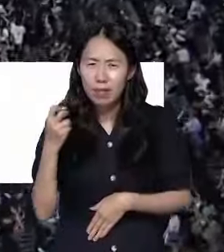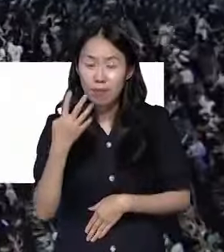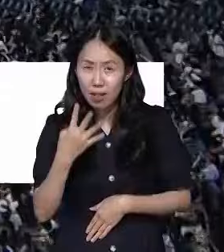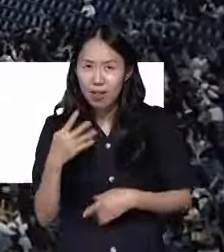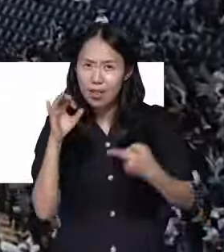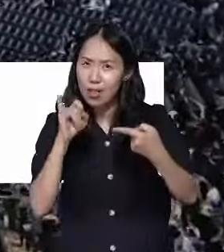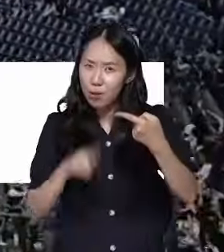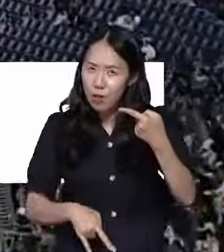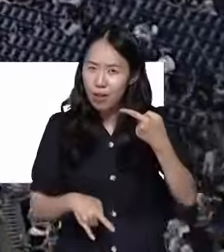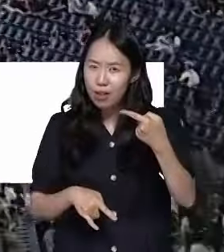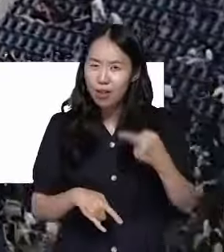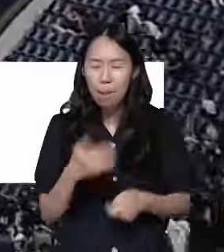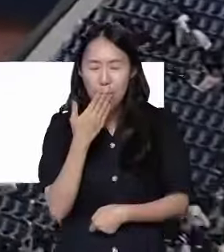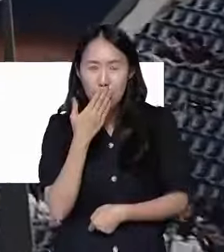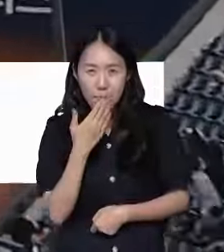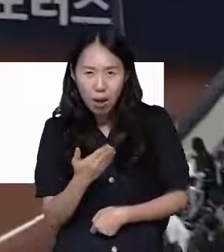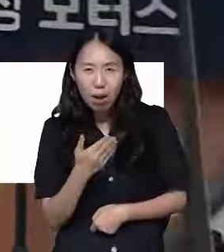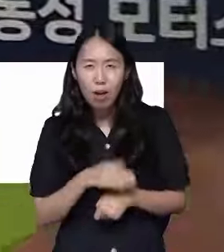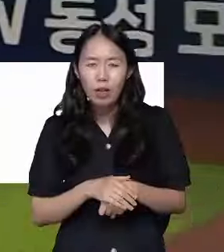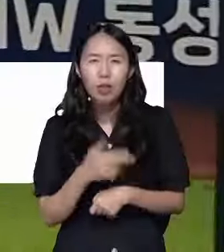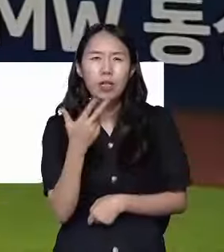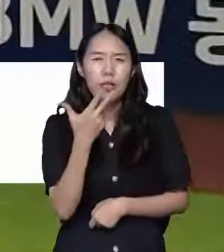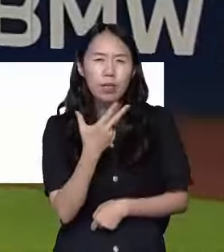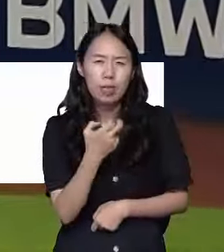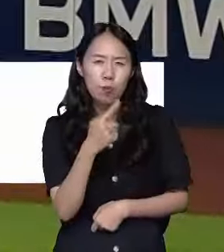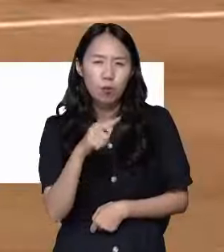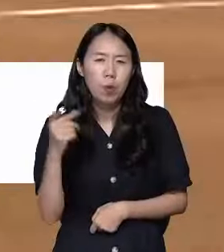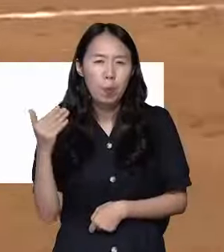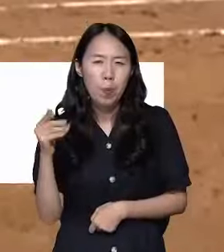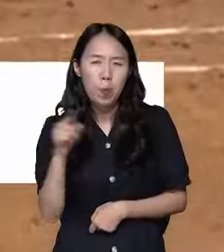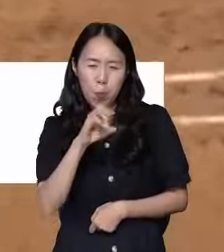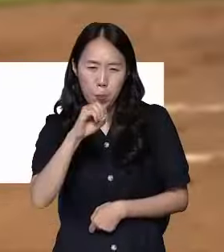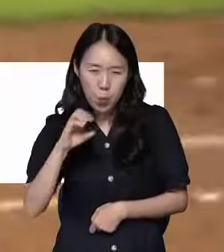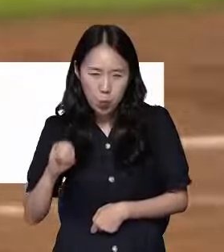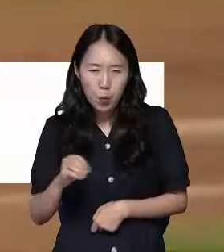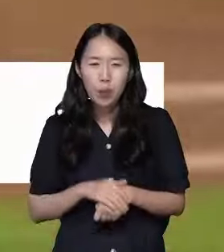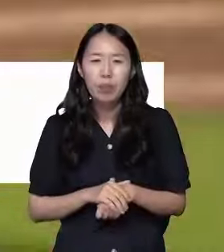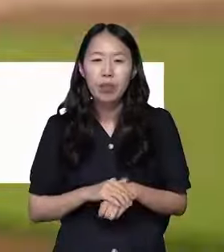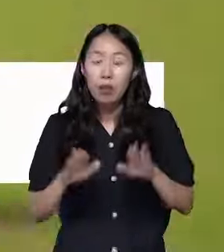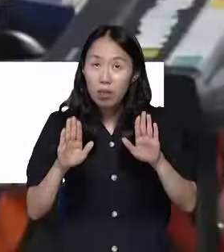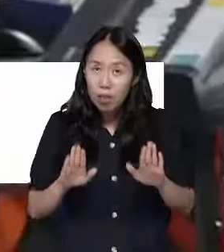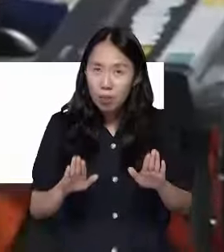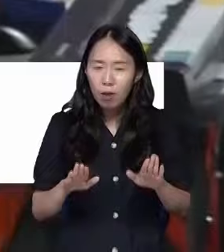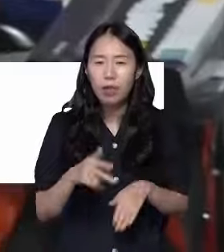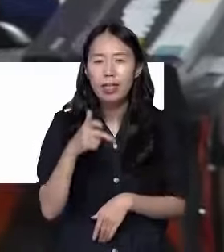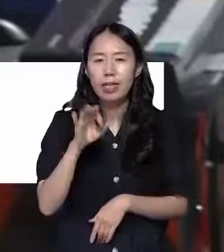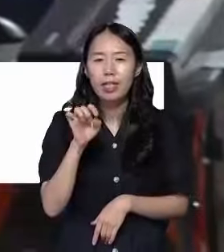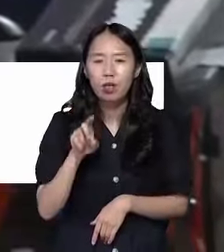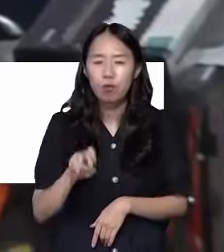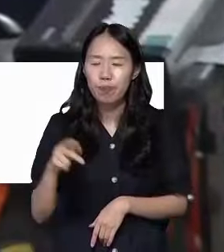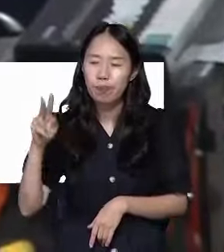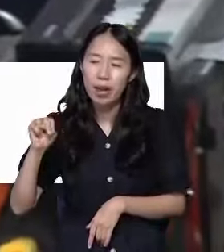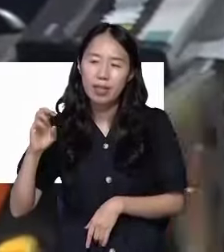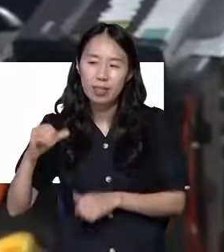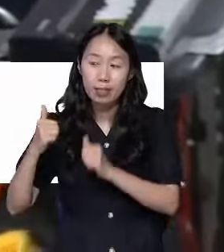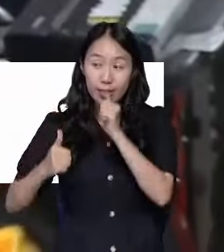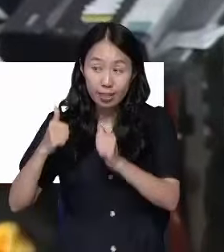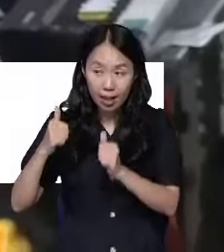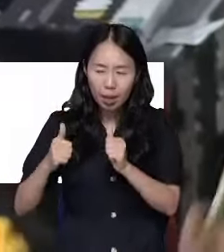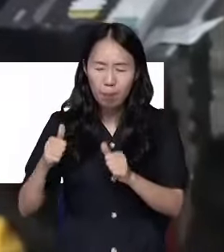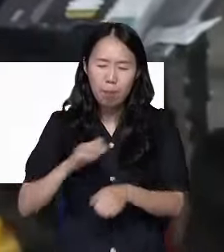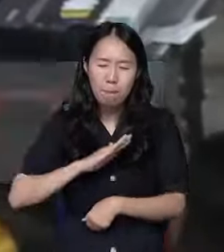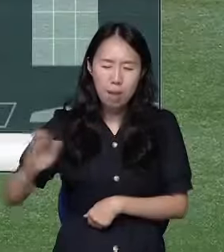76.5%, 60승 선착까지 단 3승을 앞두고 있는 기아는 이번 주 NC와 키움을 제물로 1위 독주 체제를